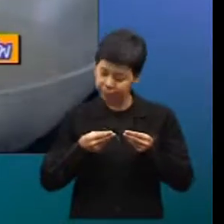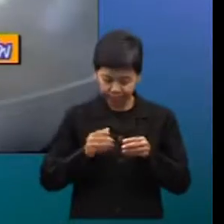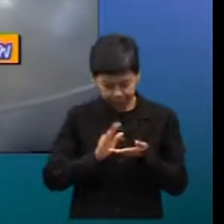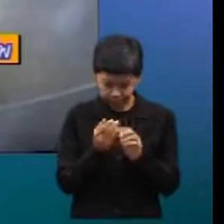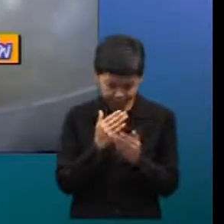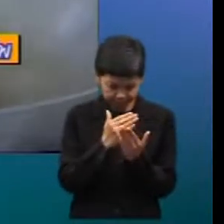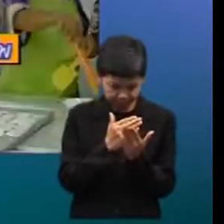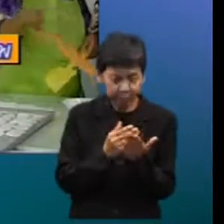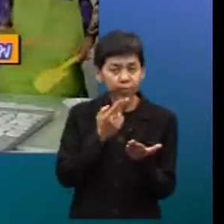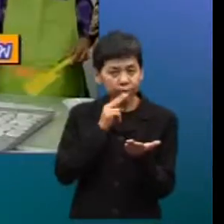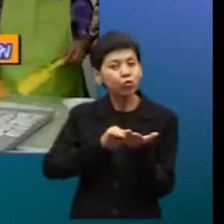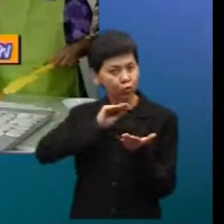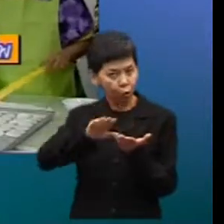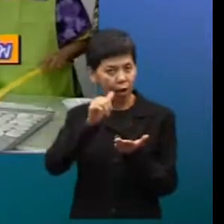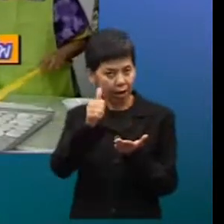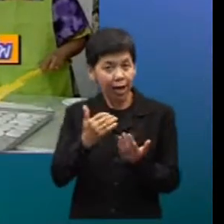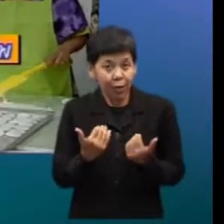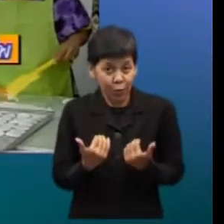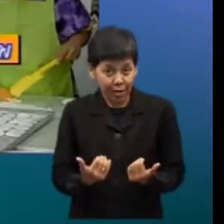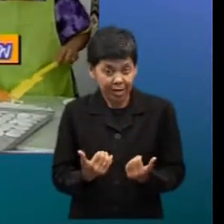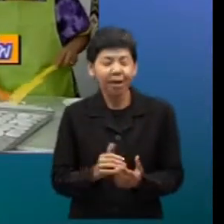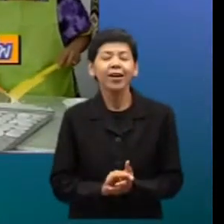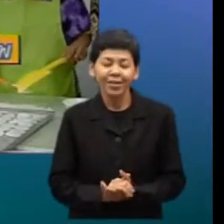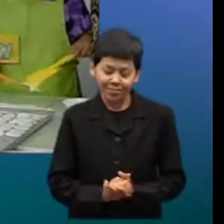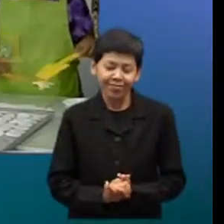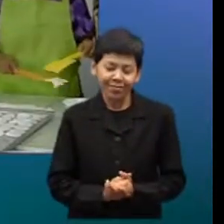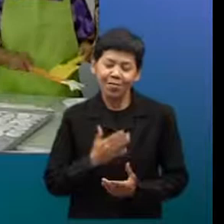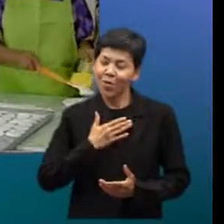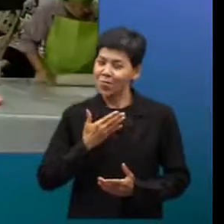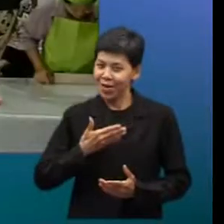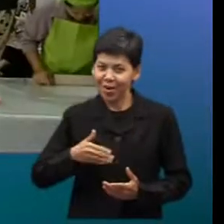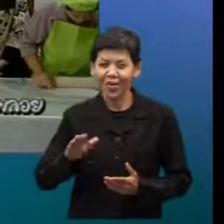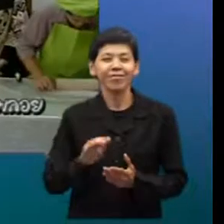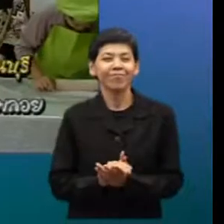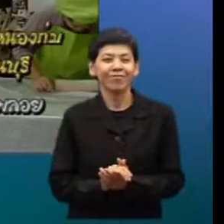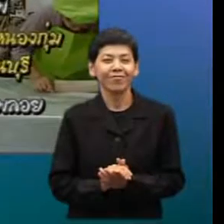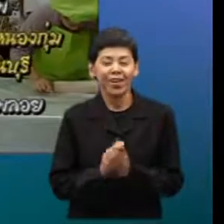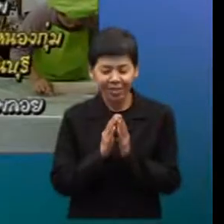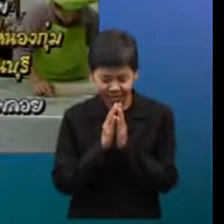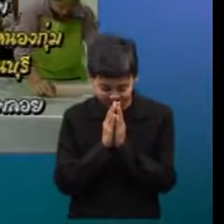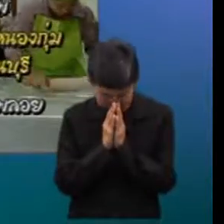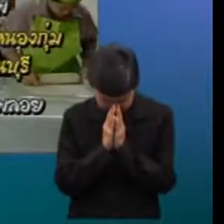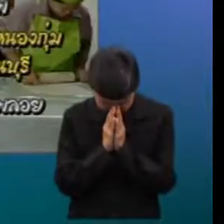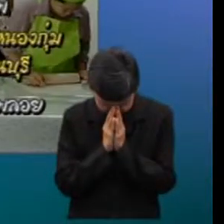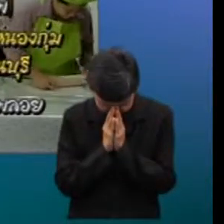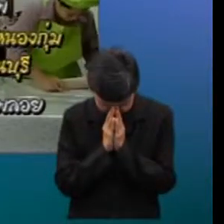ถึงบ้านทีเดียวสำหรับวันนี้เห็นทีต้องลาไปก่อนแล้วครับสวัสดีครับ